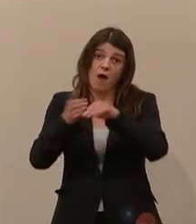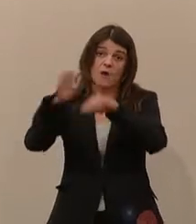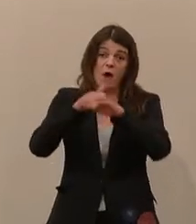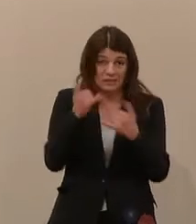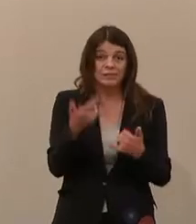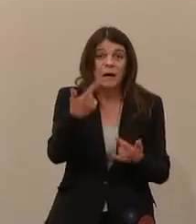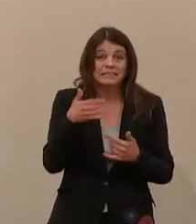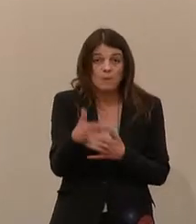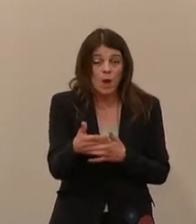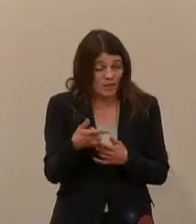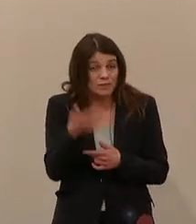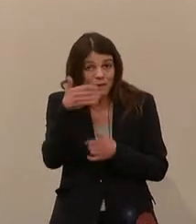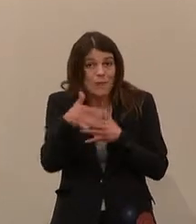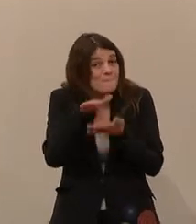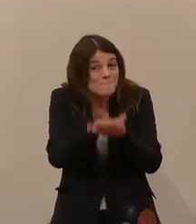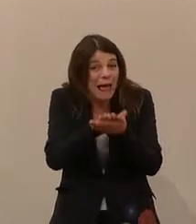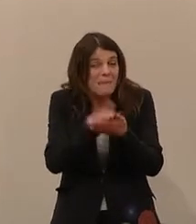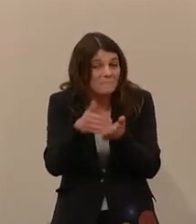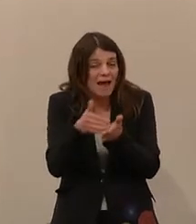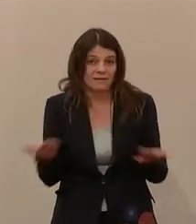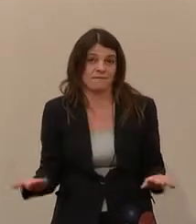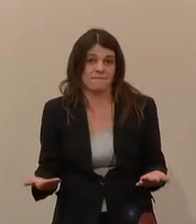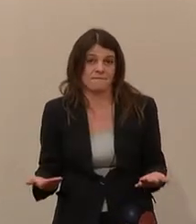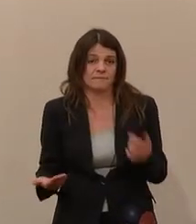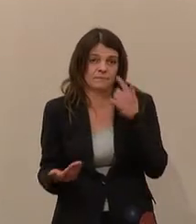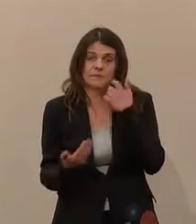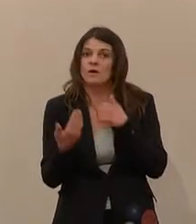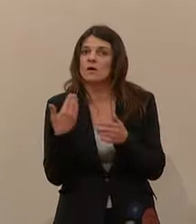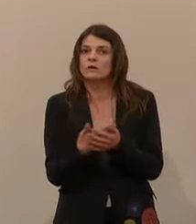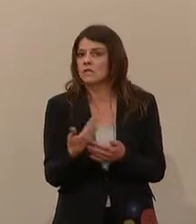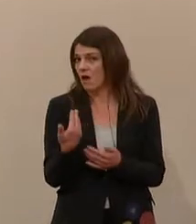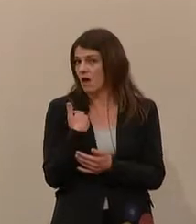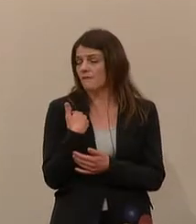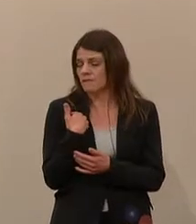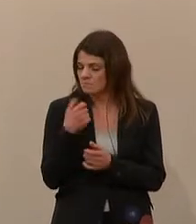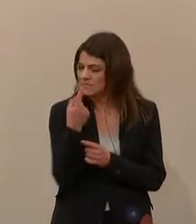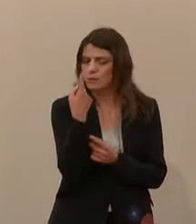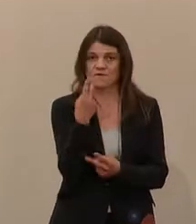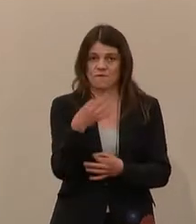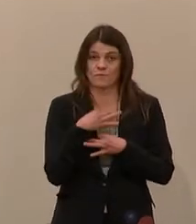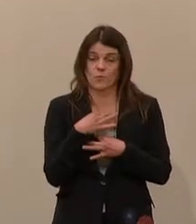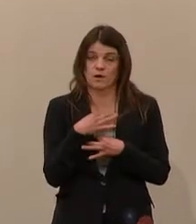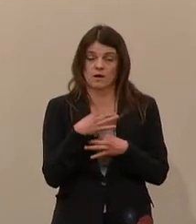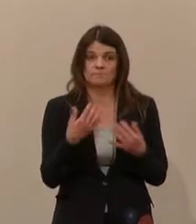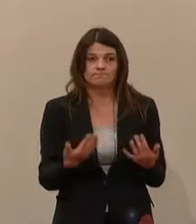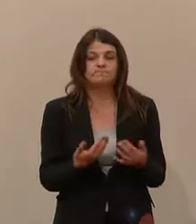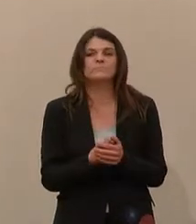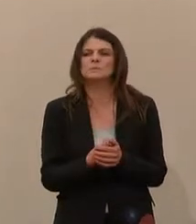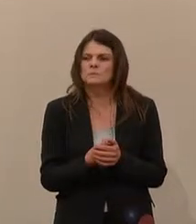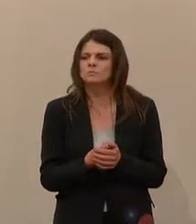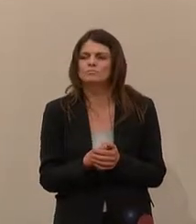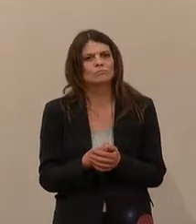diese Mittel stehen ja auch weiterhin zur Verfügung. Ich denke, das, was uns besonders wichtig ist, ist, und da glaube ich,